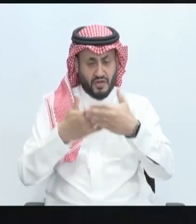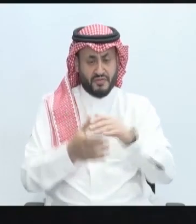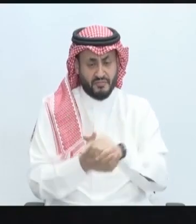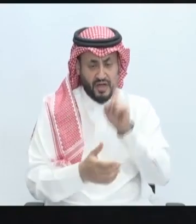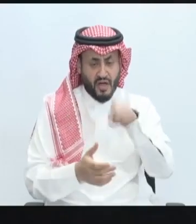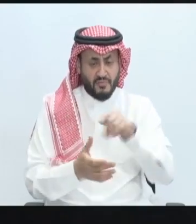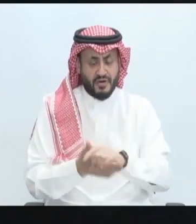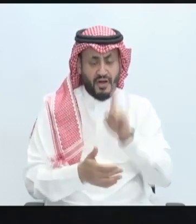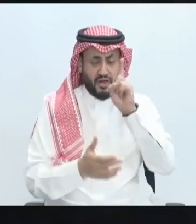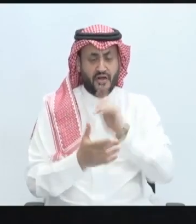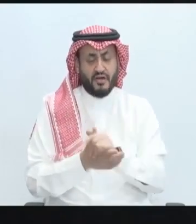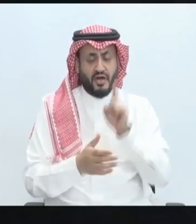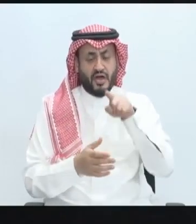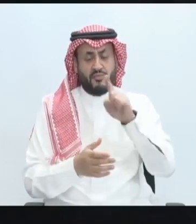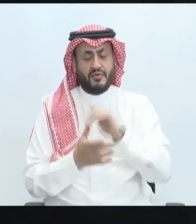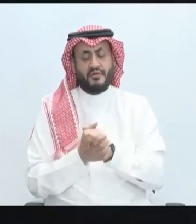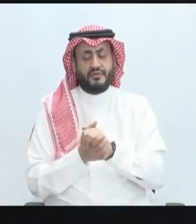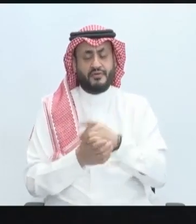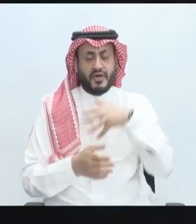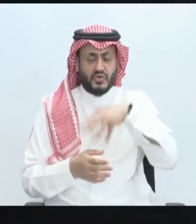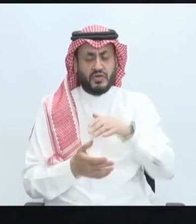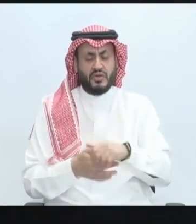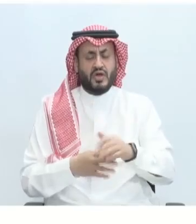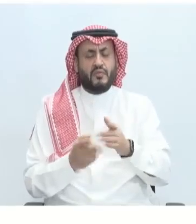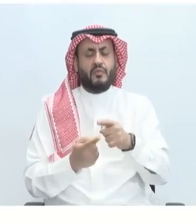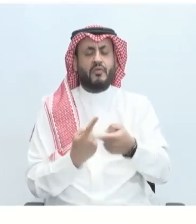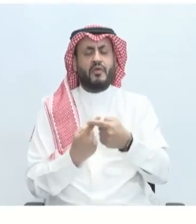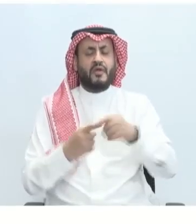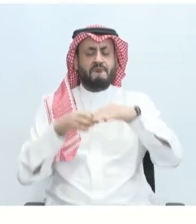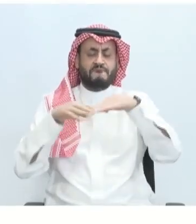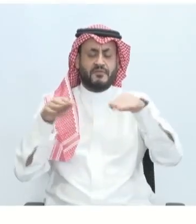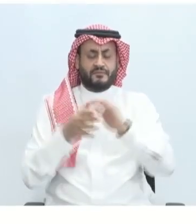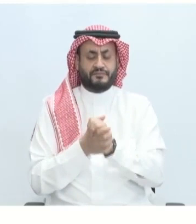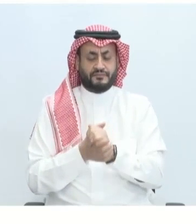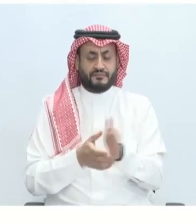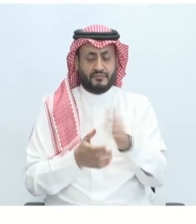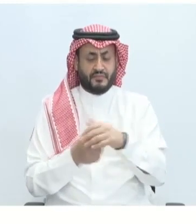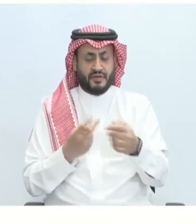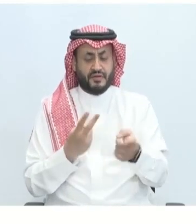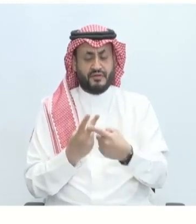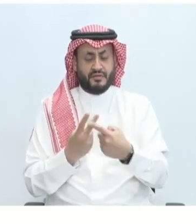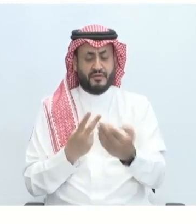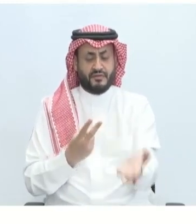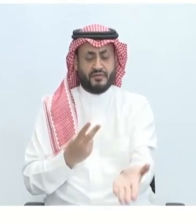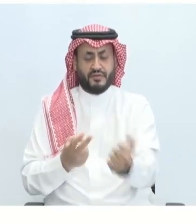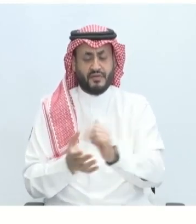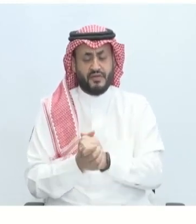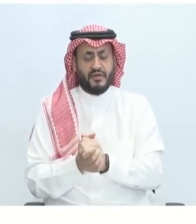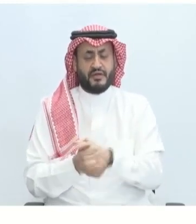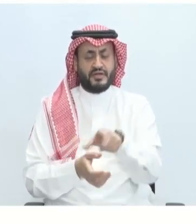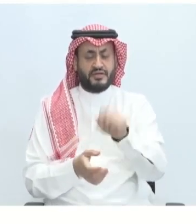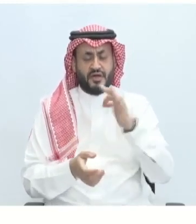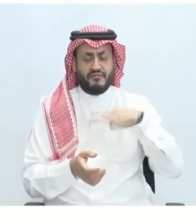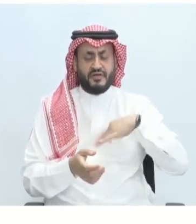وامر رسول الله على امر كل احد ايضا نريد ان نستخرج من الايه الاخرى يا ايها الذين امنوا ان من